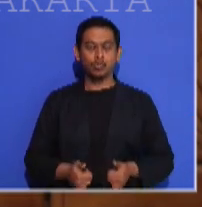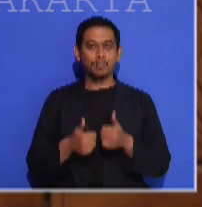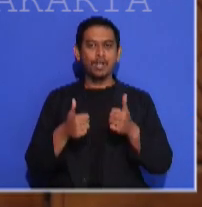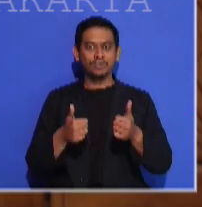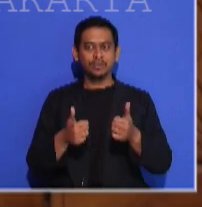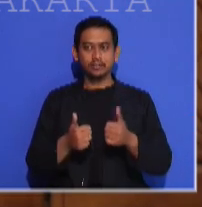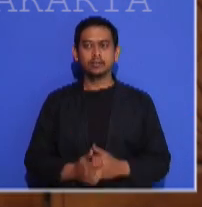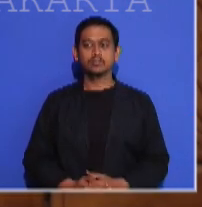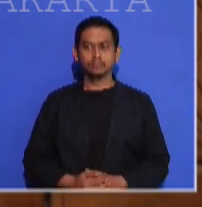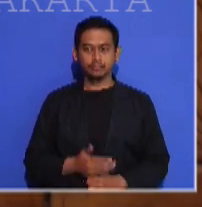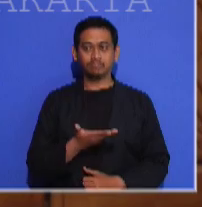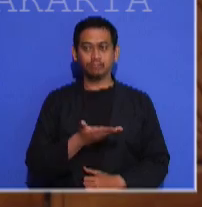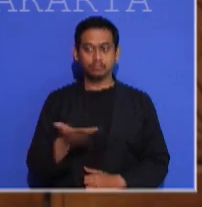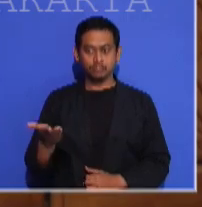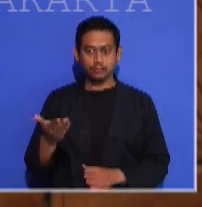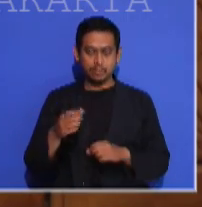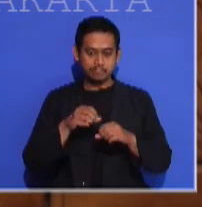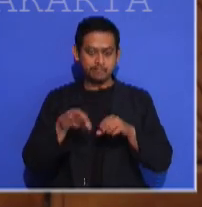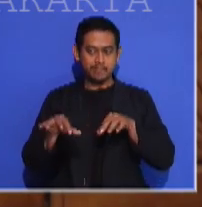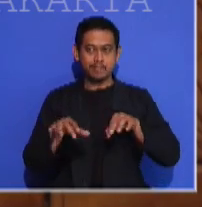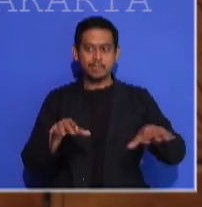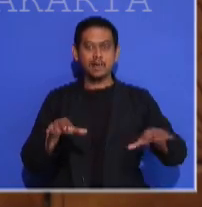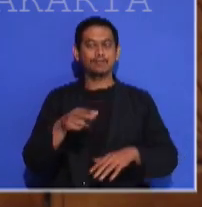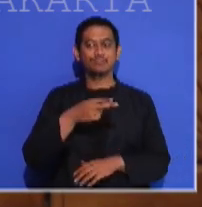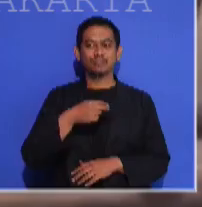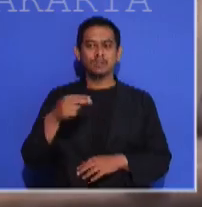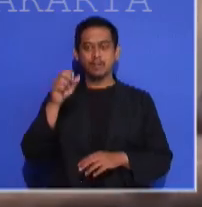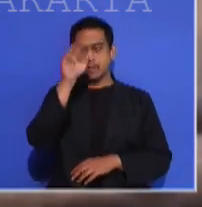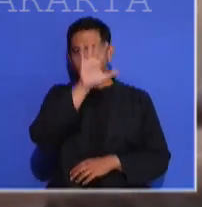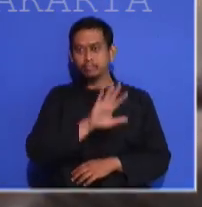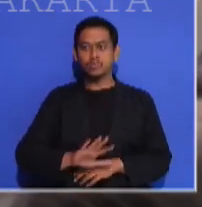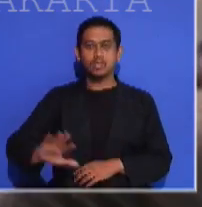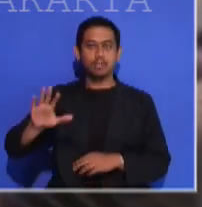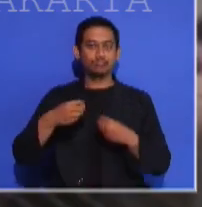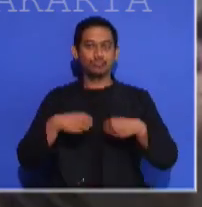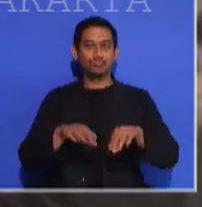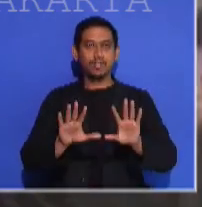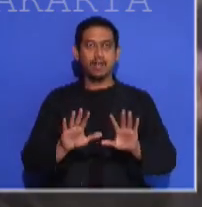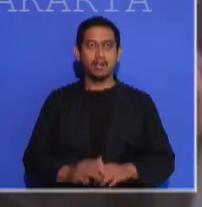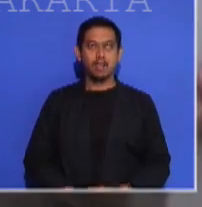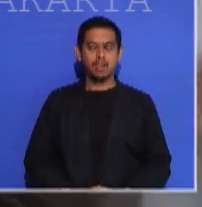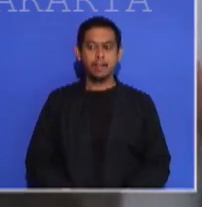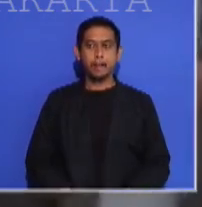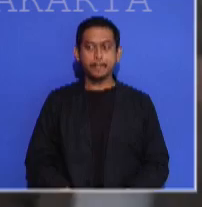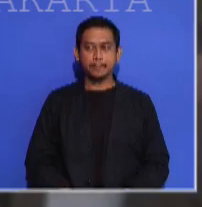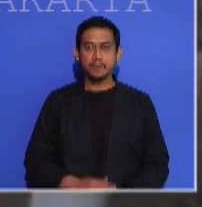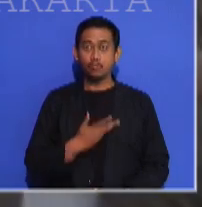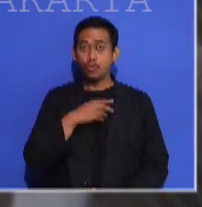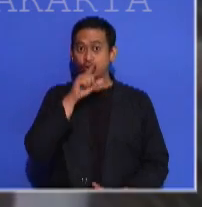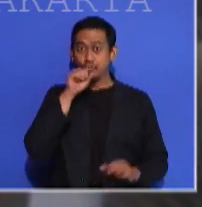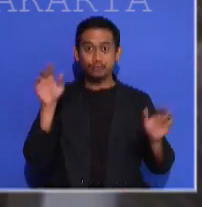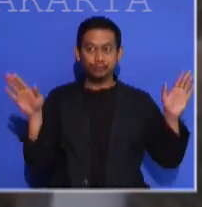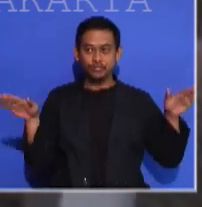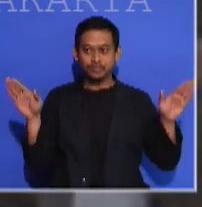mboten maeben sampun sumebar ing saindenging Nuswantara. Kelangenan peksi perkutut ing kalanganing masyarakat